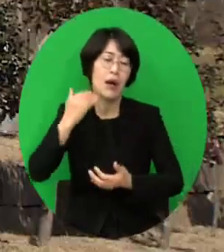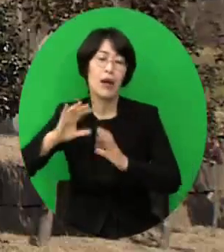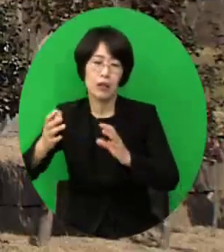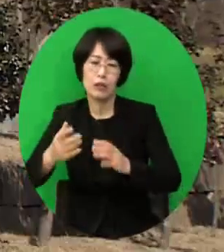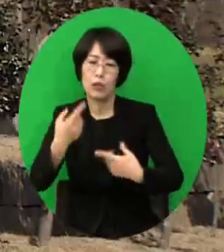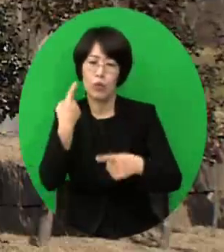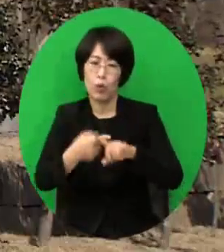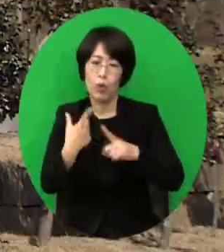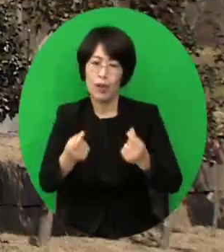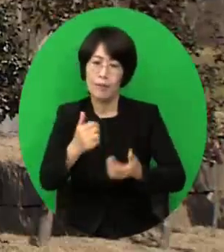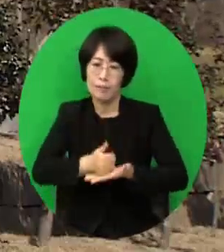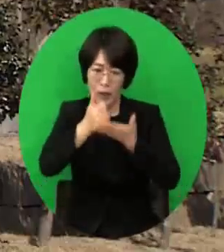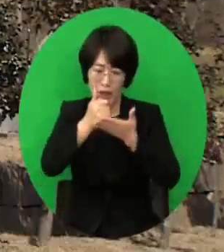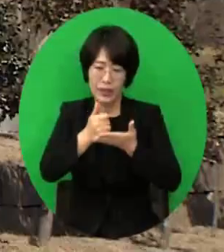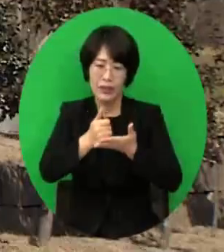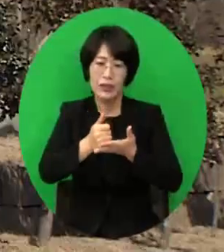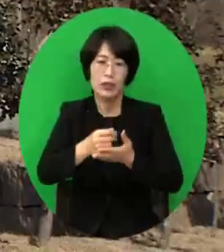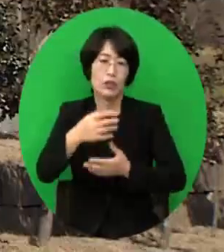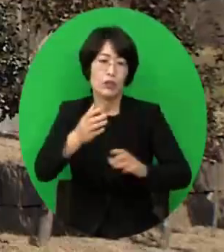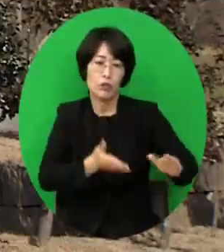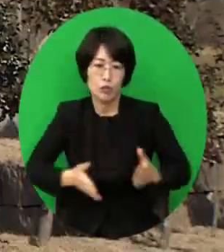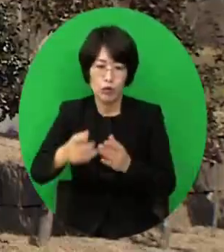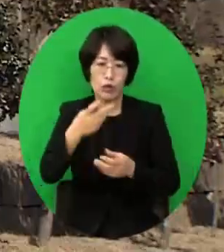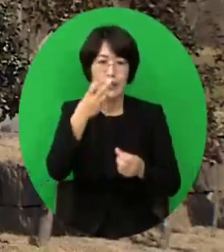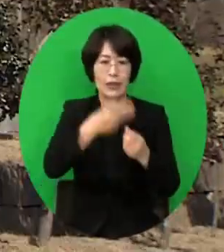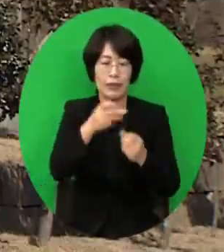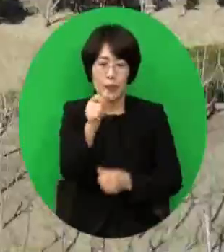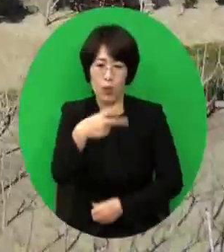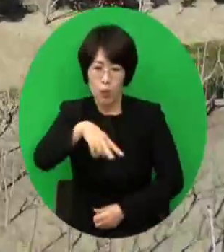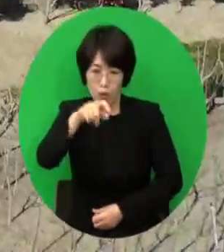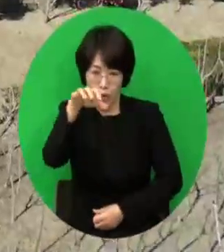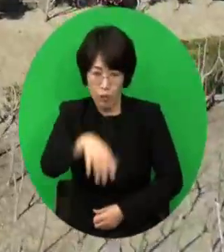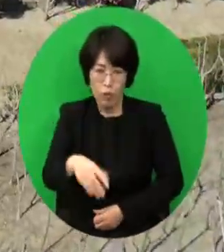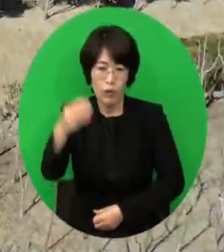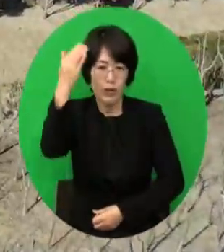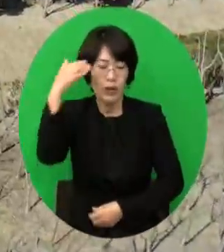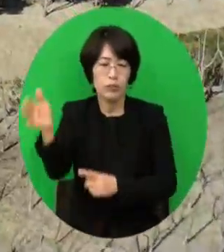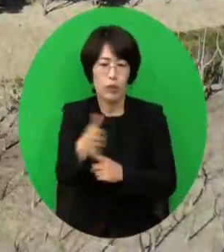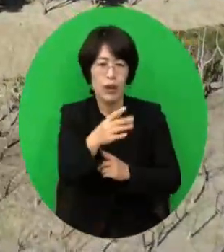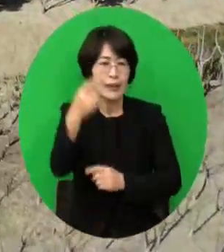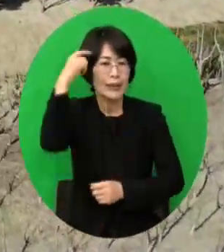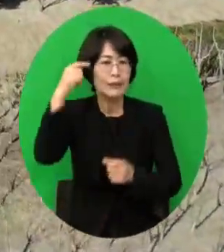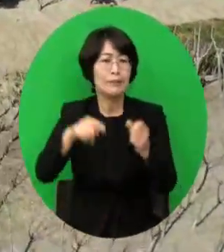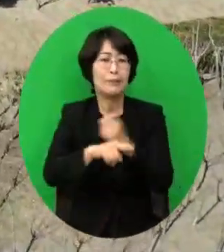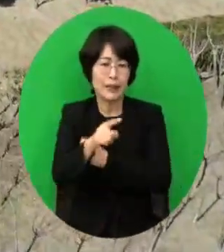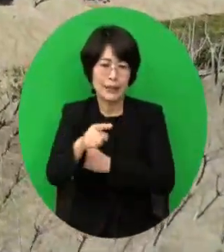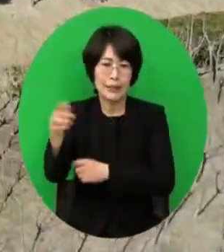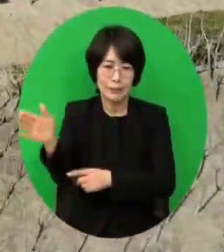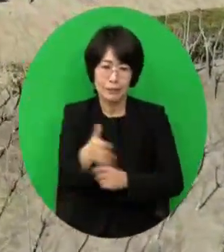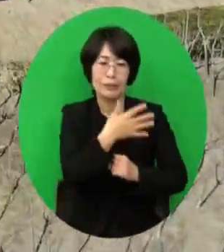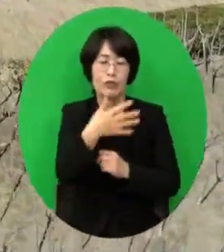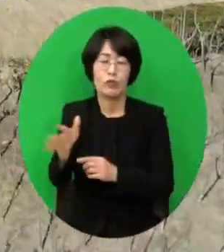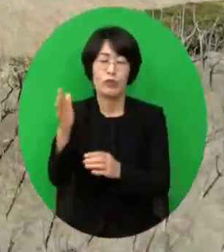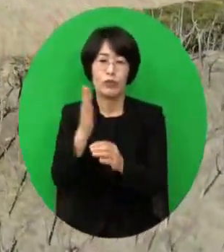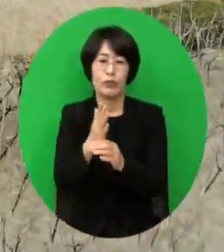국도 13호선 양지바름 마을 앞을 장식한 태극기와 함께 휘날리고 있습니다. MBC 뉴스 신광함이라.